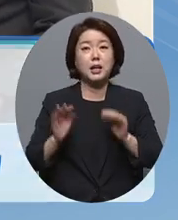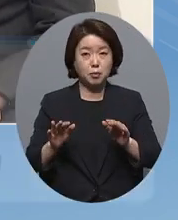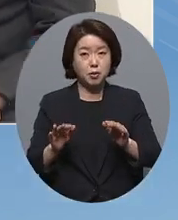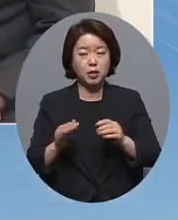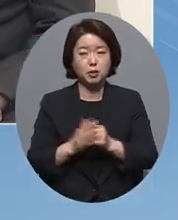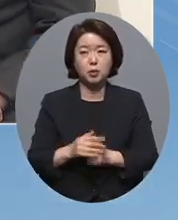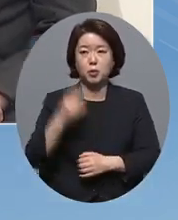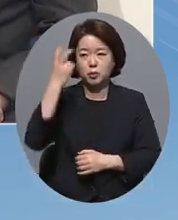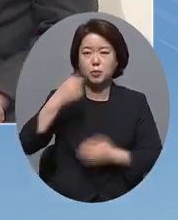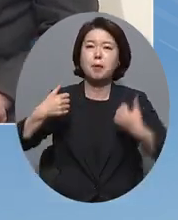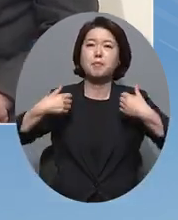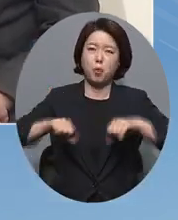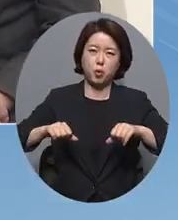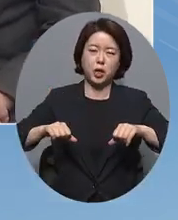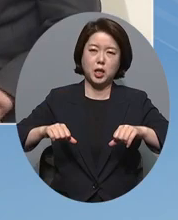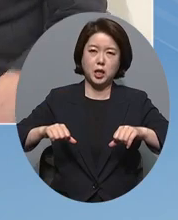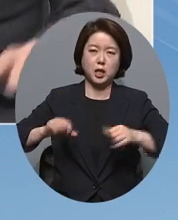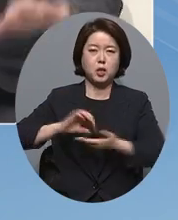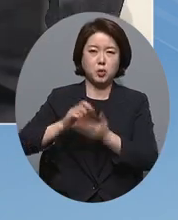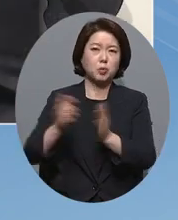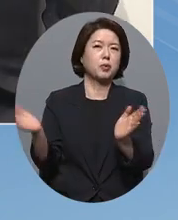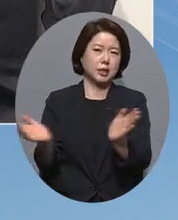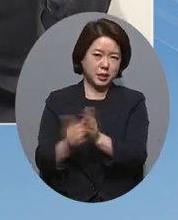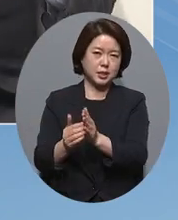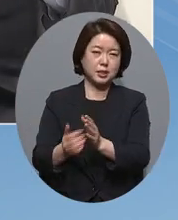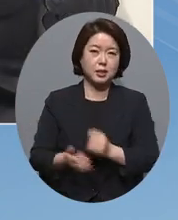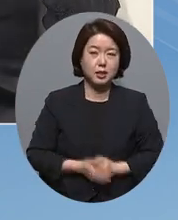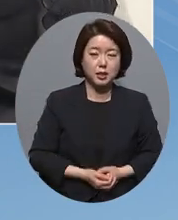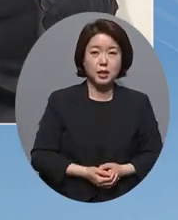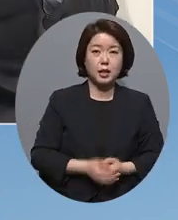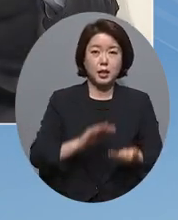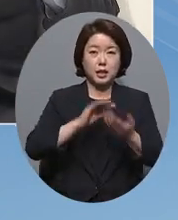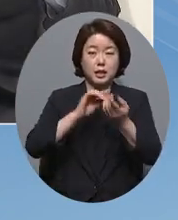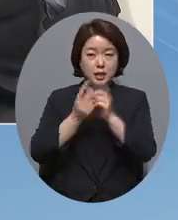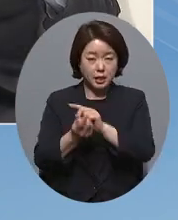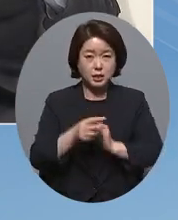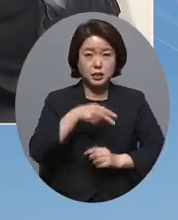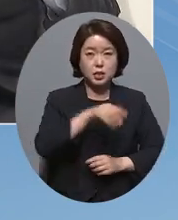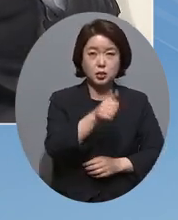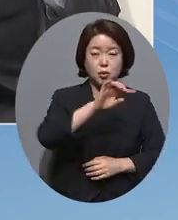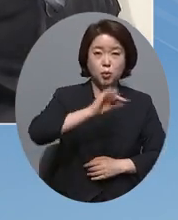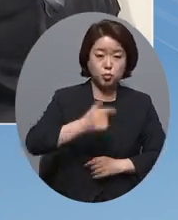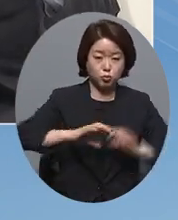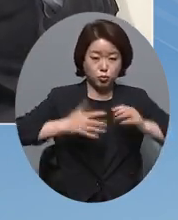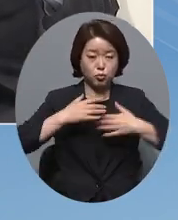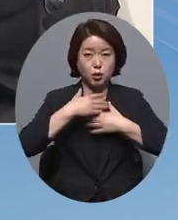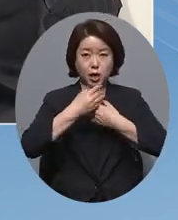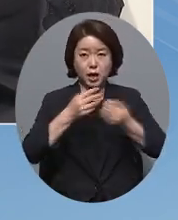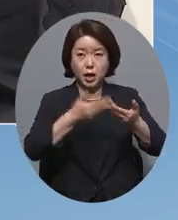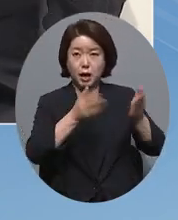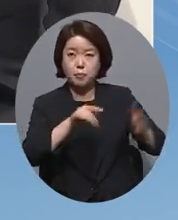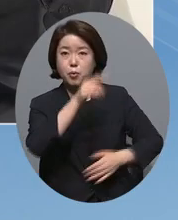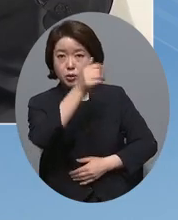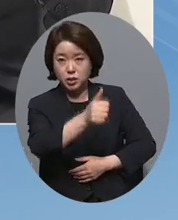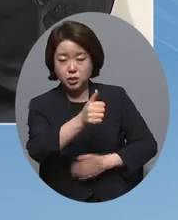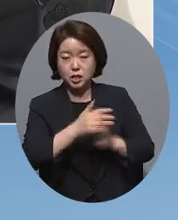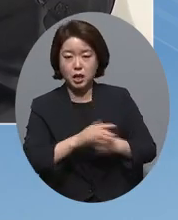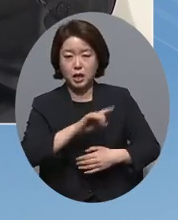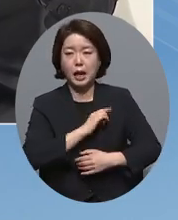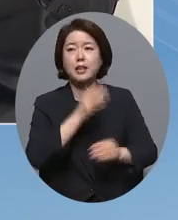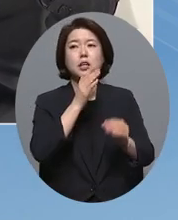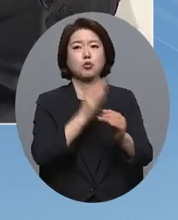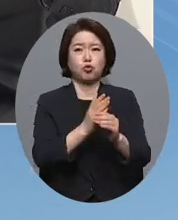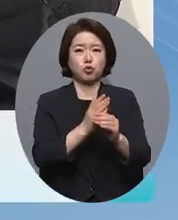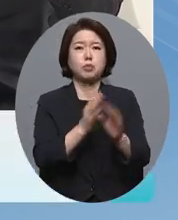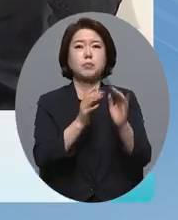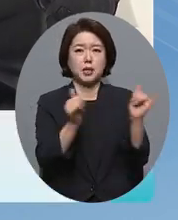조사 포기 정도로 끝내고 대신 서군전 그 국가부 실장 같은 경우는 사실은 가장 중심적인